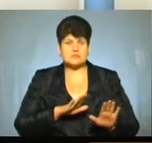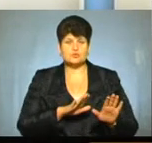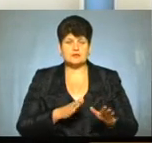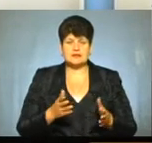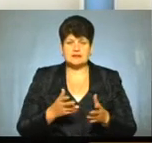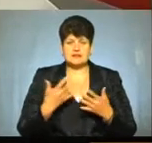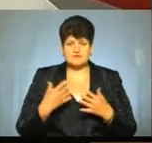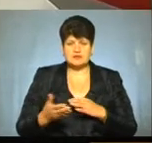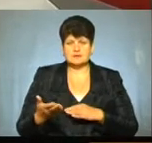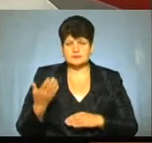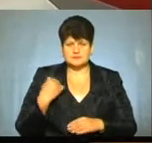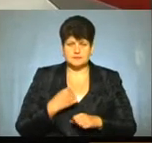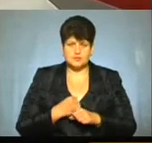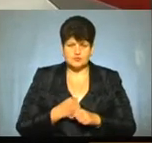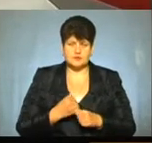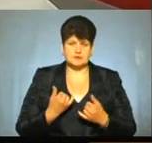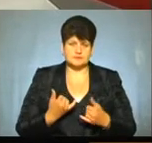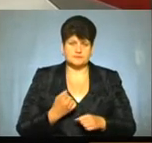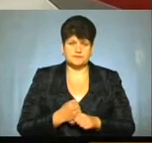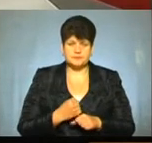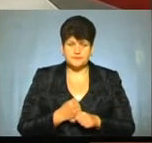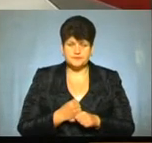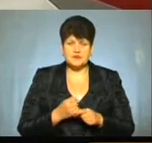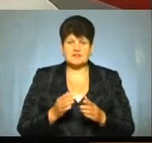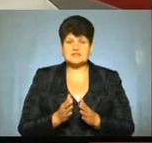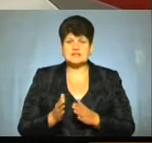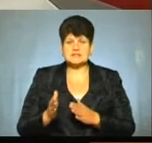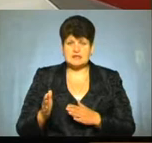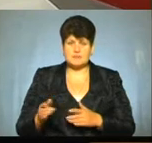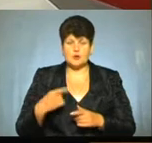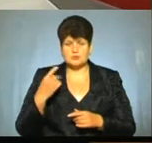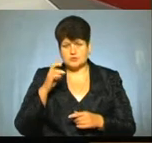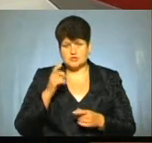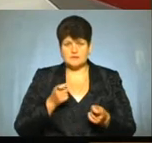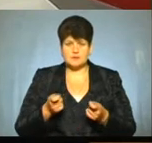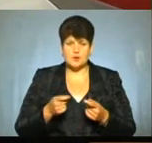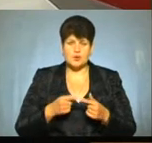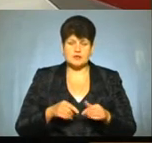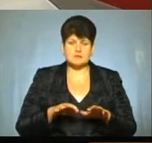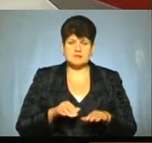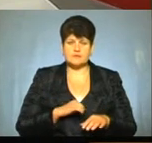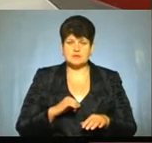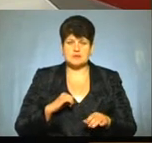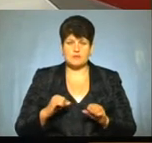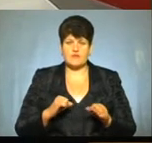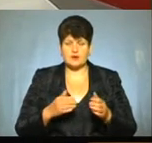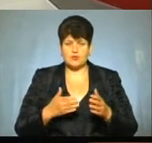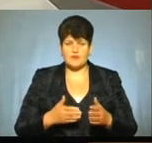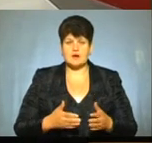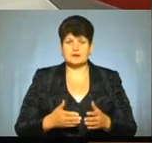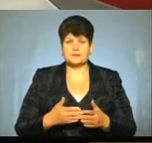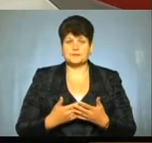які вже працювали або навіть працюють вже в системі чи обласної державної адміністрації, чи органів місцевого